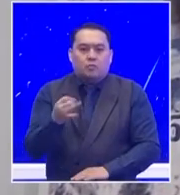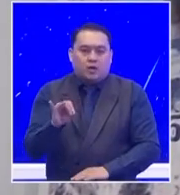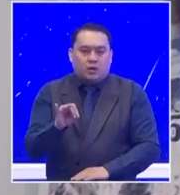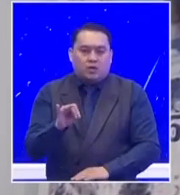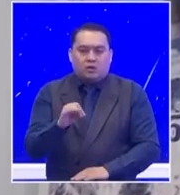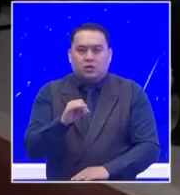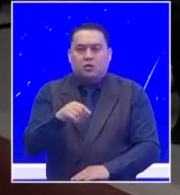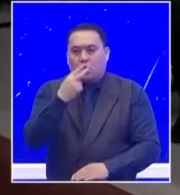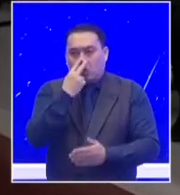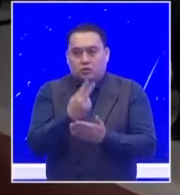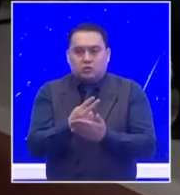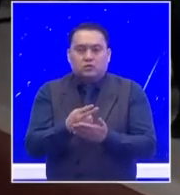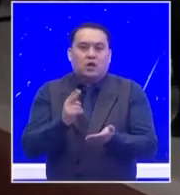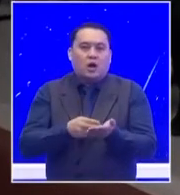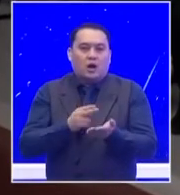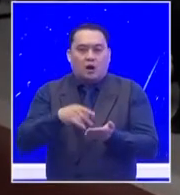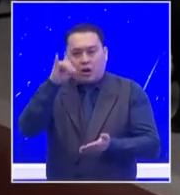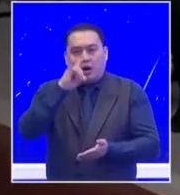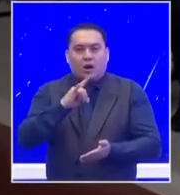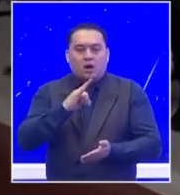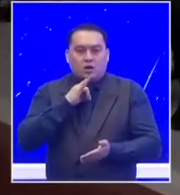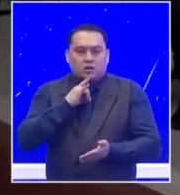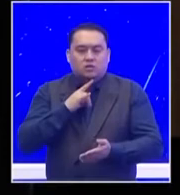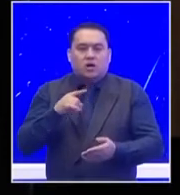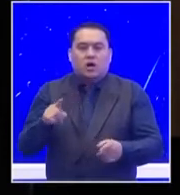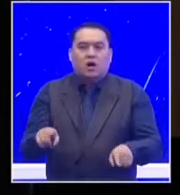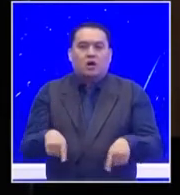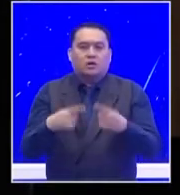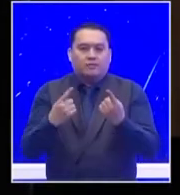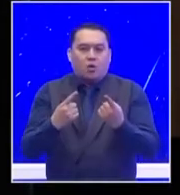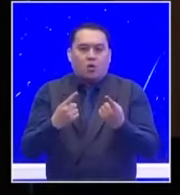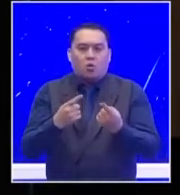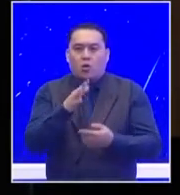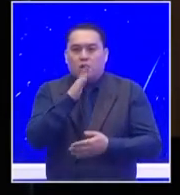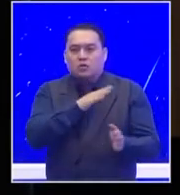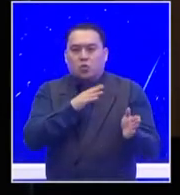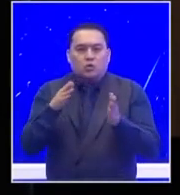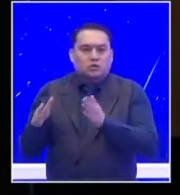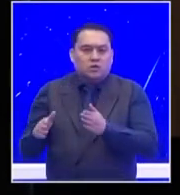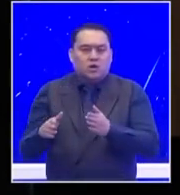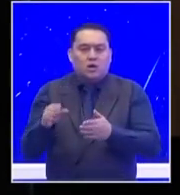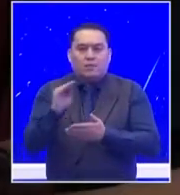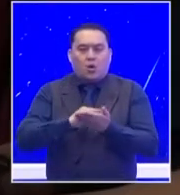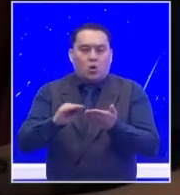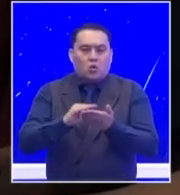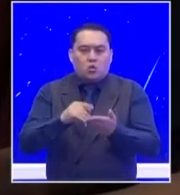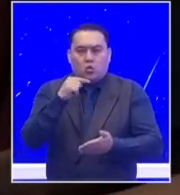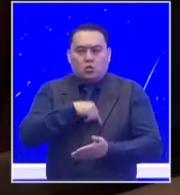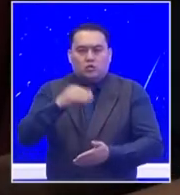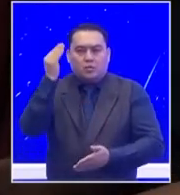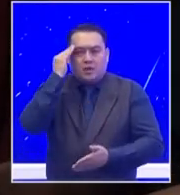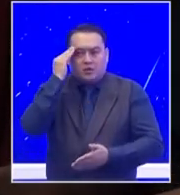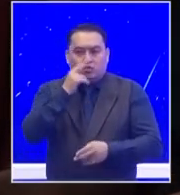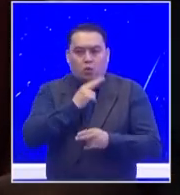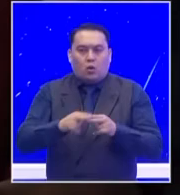шығармалары көзі тірісінде мойындалып, қазақ әдебиетінің жауһарына айналған. Арада ғасырдан астам уақыт өтсе де, ұлы классик мұрасы өз мәнін жоғалтқан